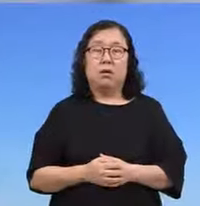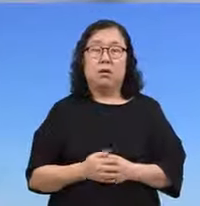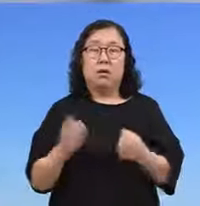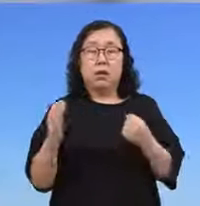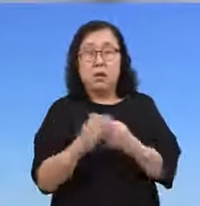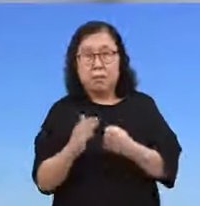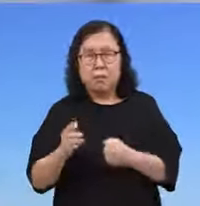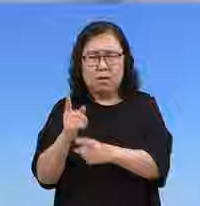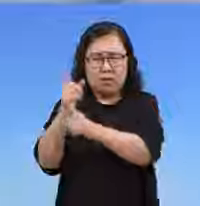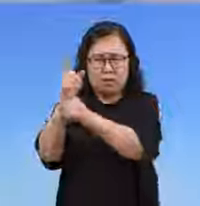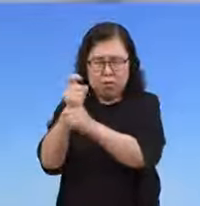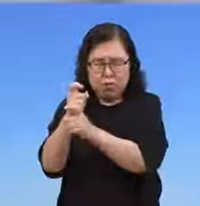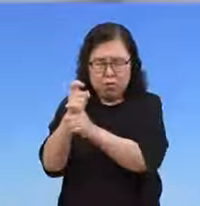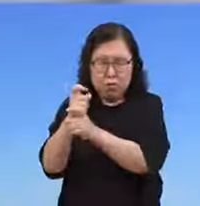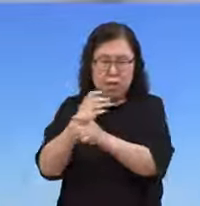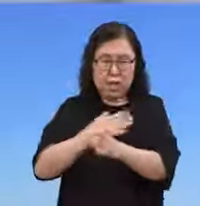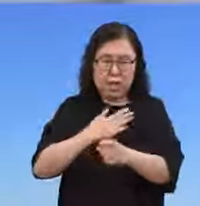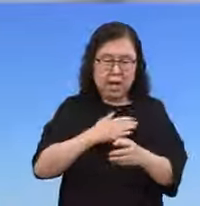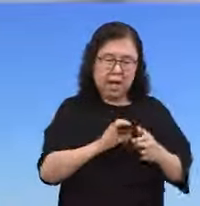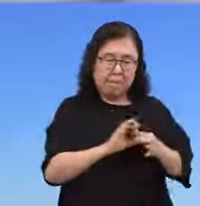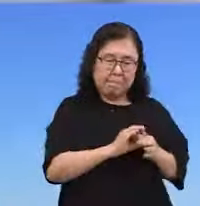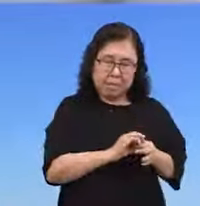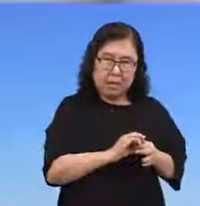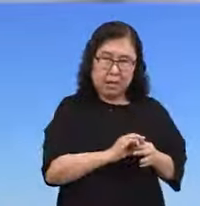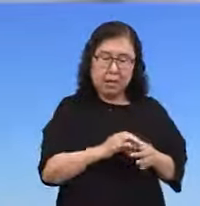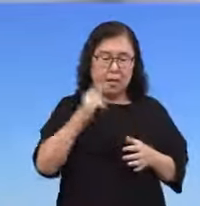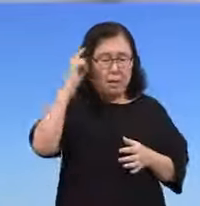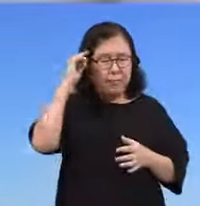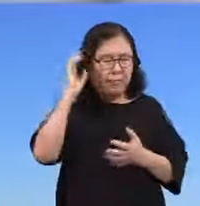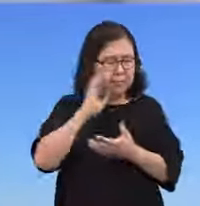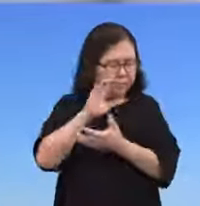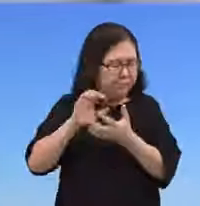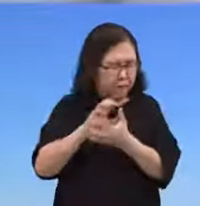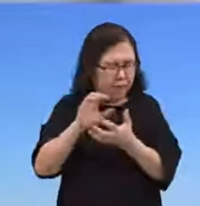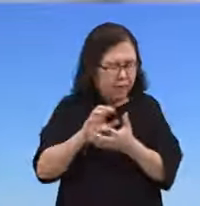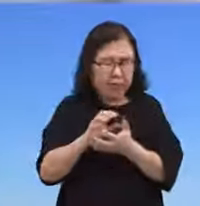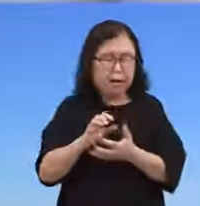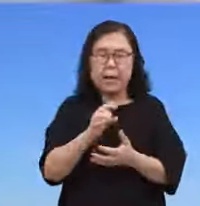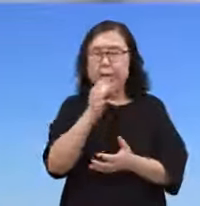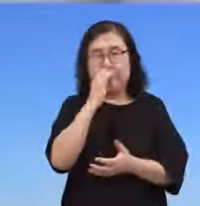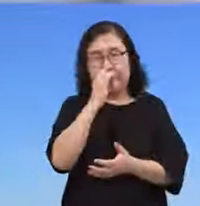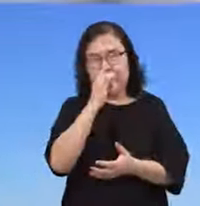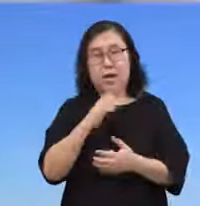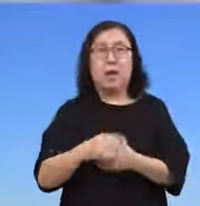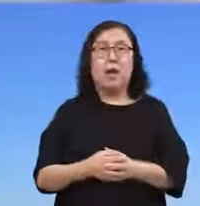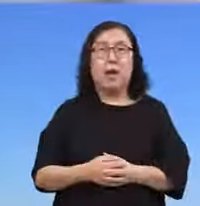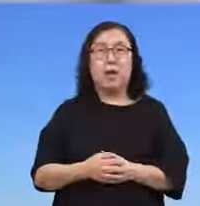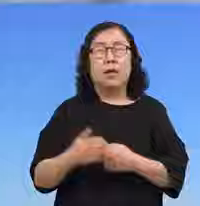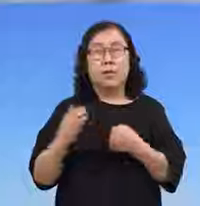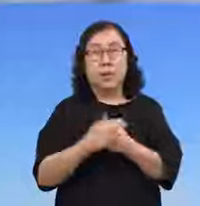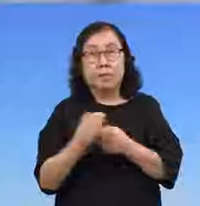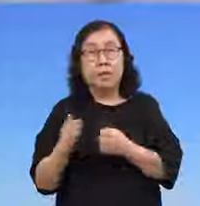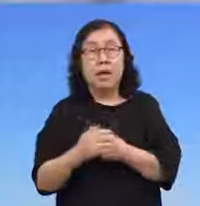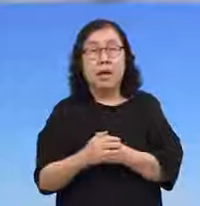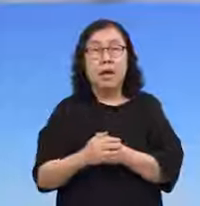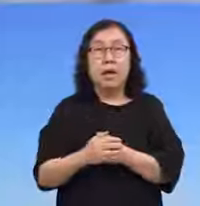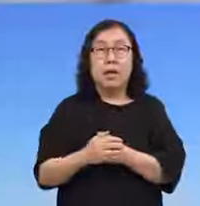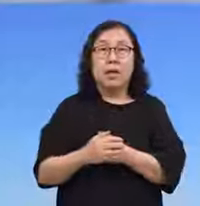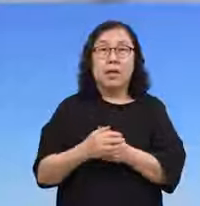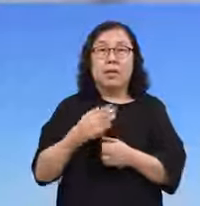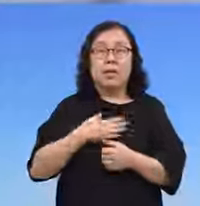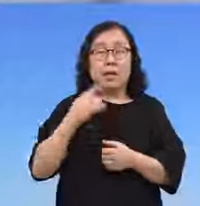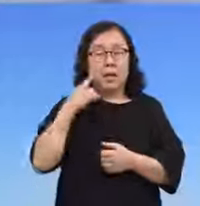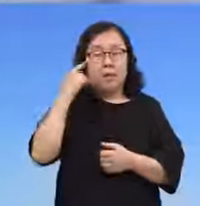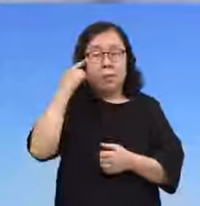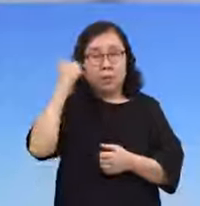적과 아군을 혼돈하는 이 상태로는 영적 싸움에서 이길 수가 없습니다. 그래서 저는 목회자로서